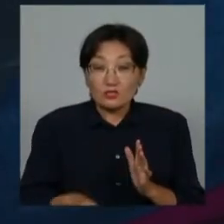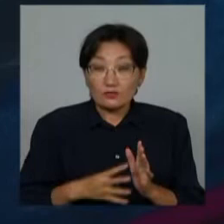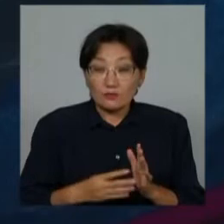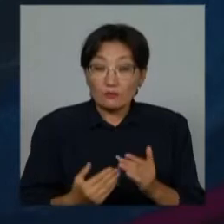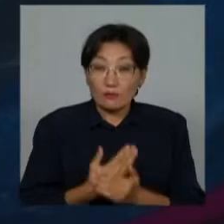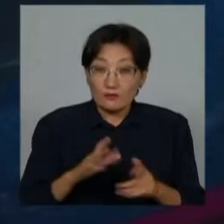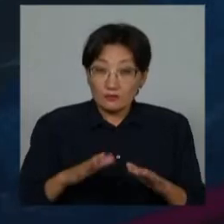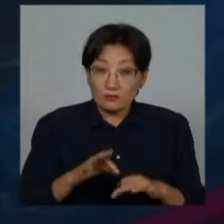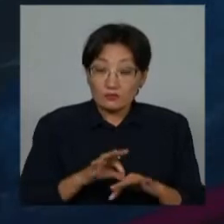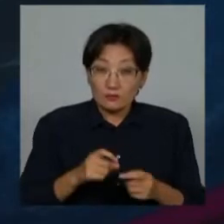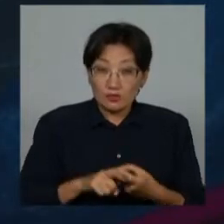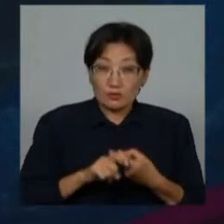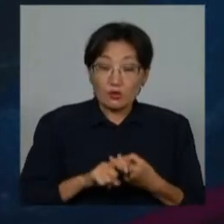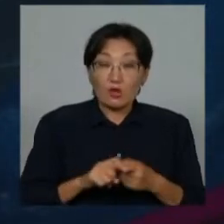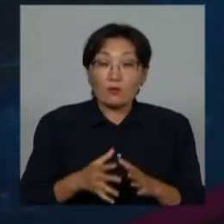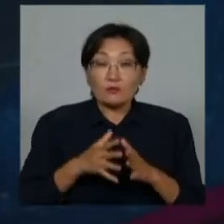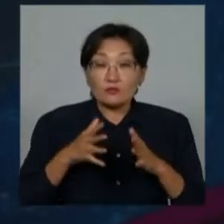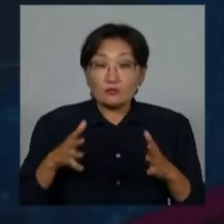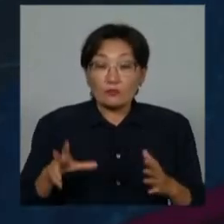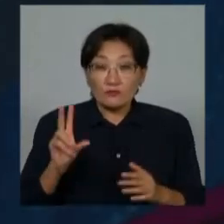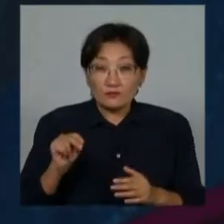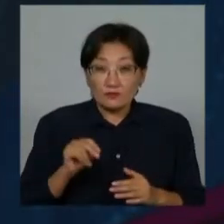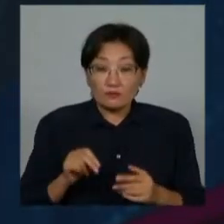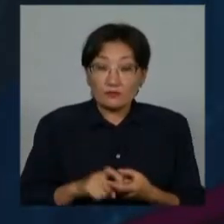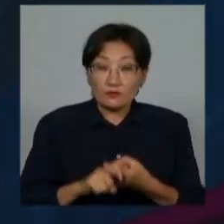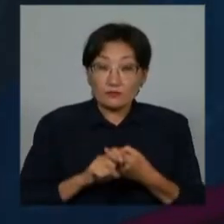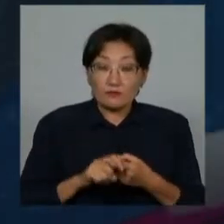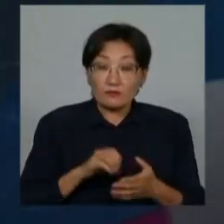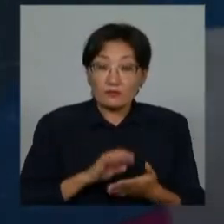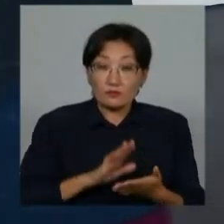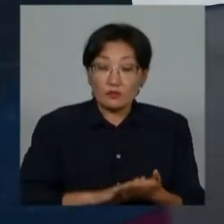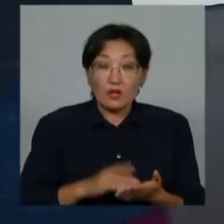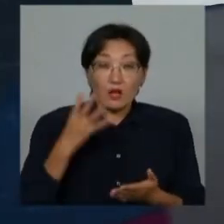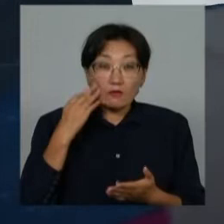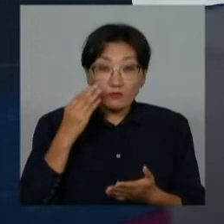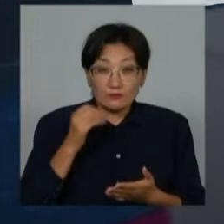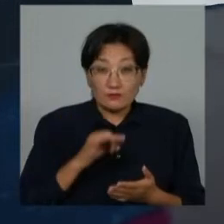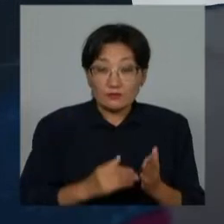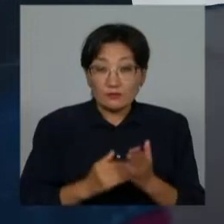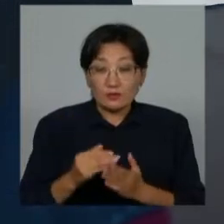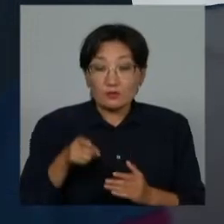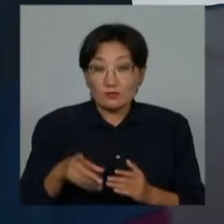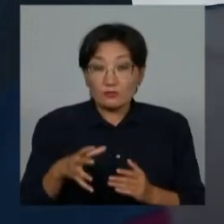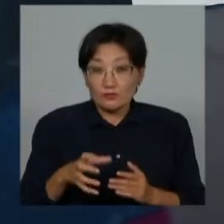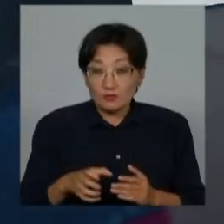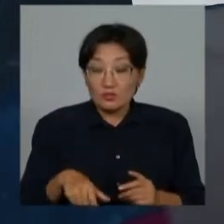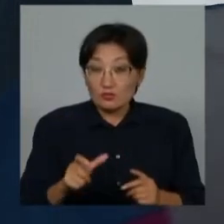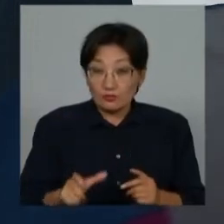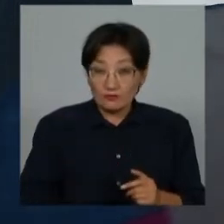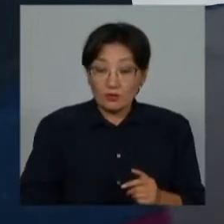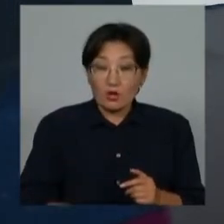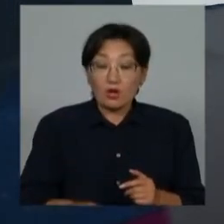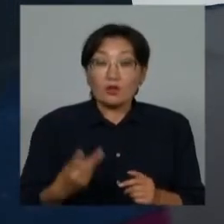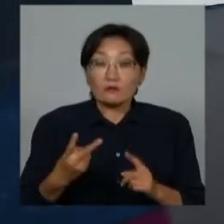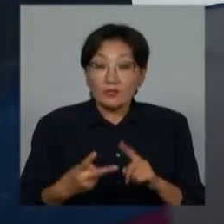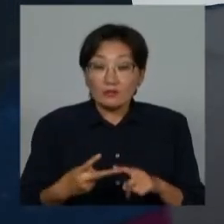6869 новых случаев заражения. Наибольшее число инфицированных зарегистрировано в Алматы, свыше 1500 человек.